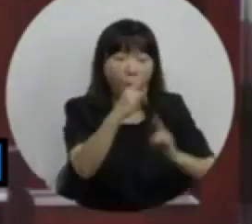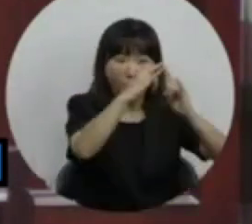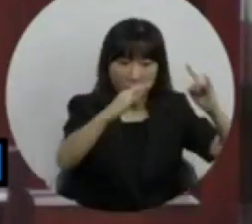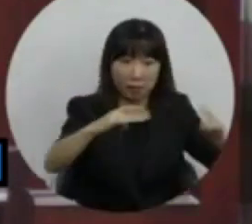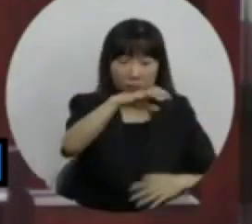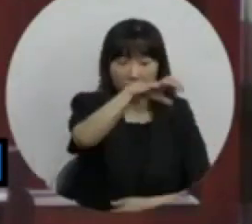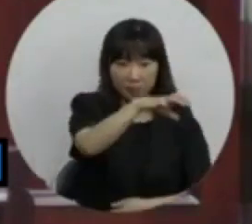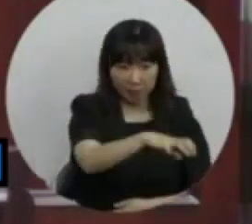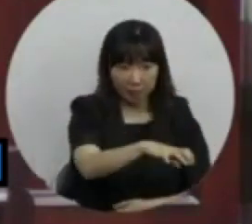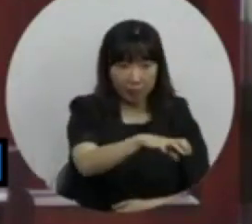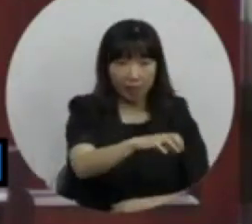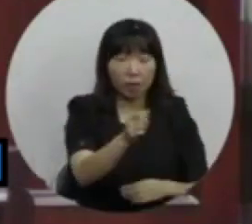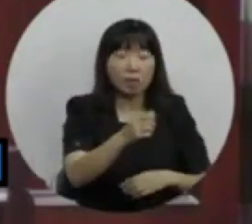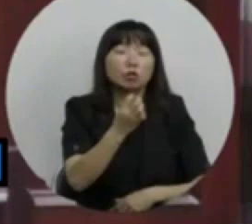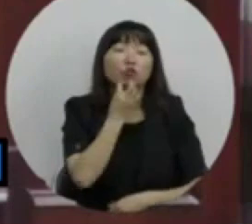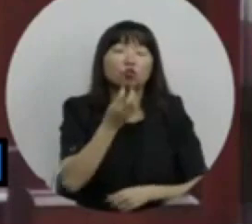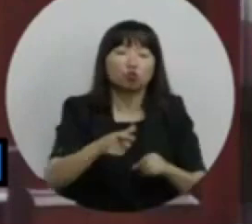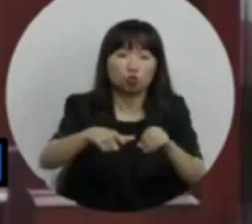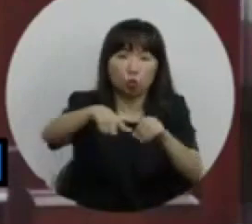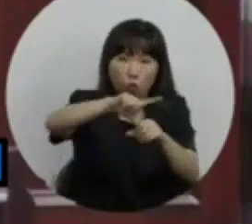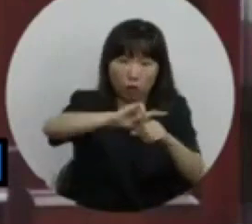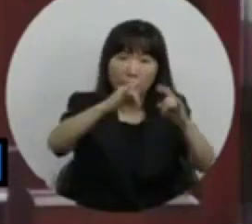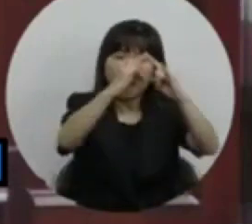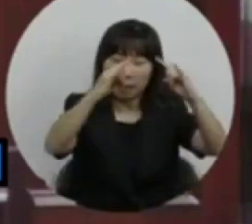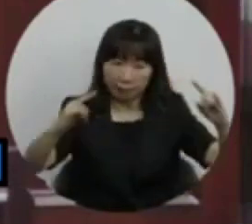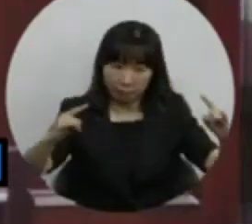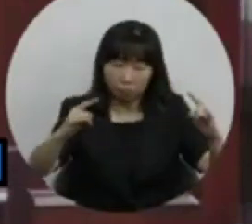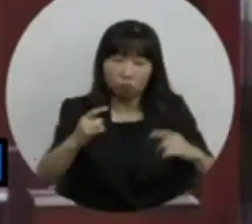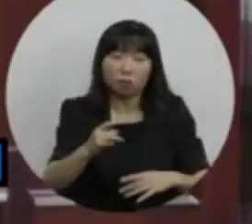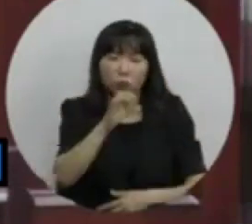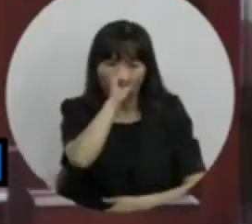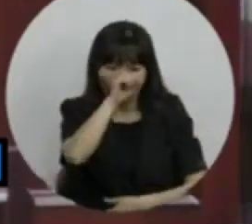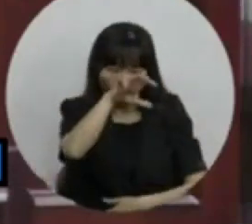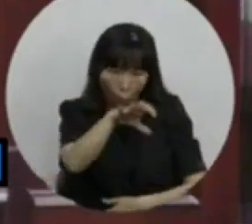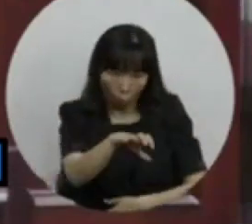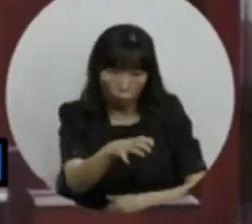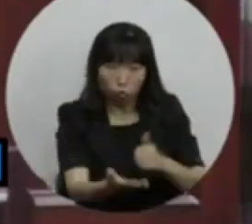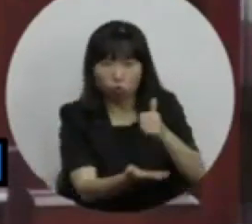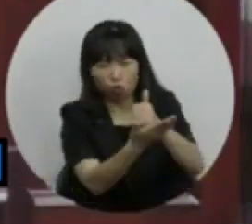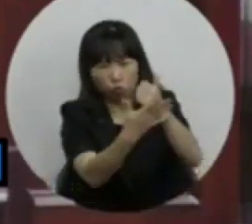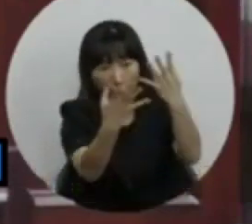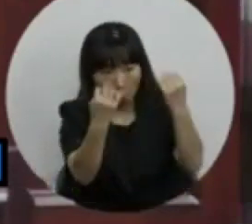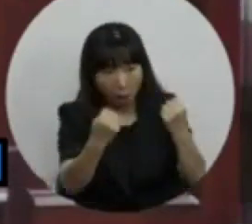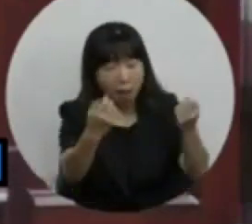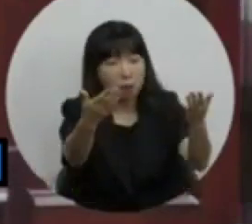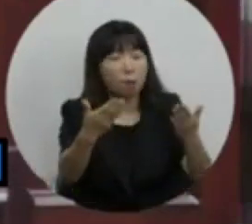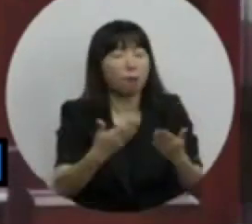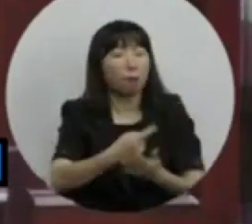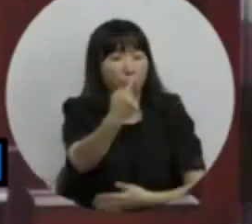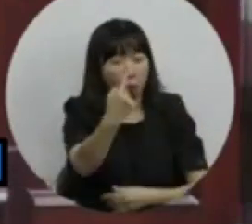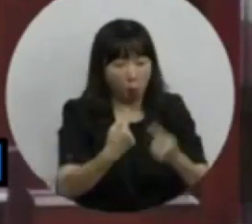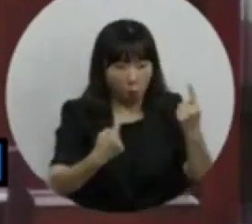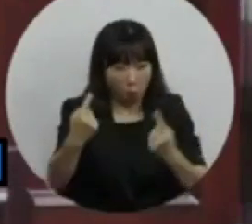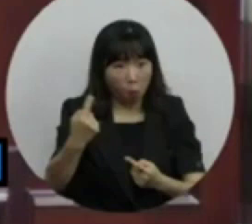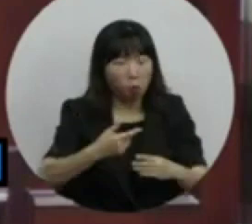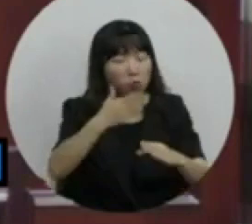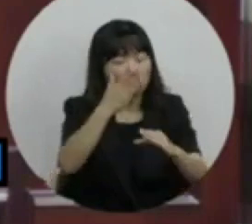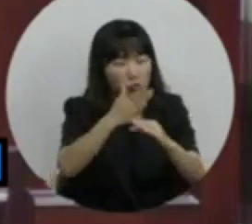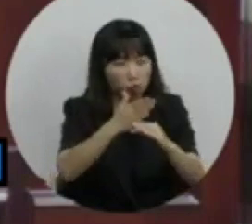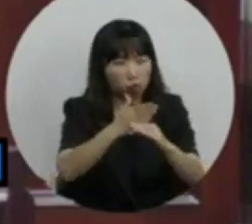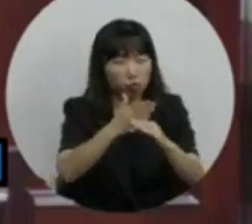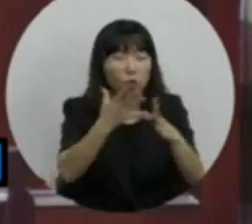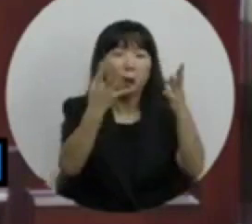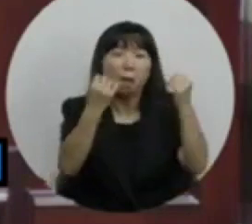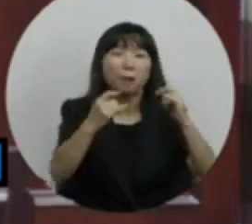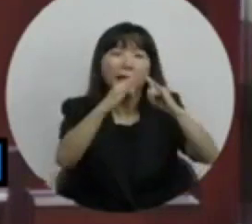캠핑장이 수도권의 새로운 캠핑 성지로 각광을 받고 있습니다. 또 한때 수류한 경관으로